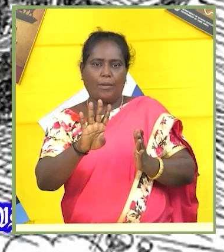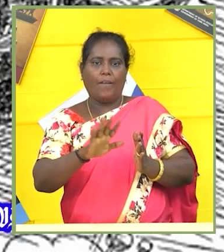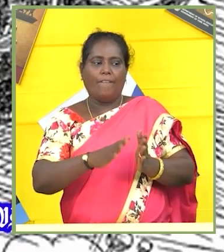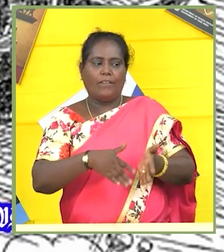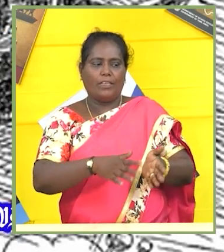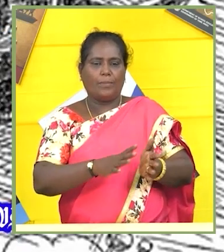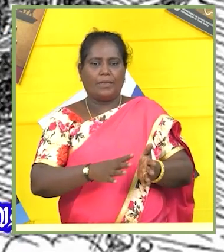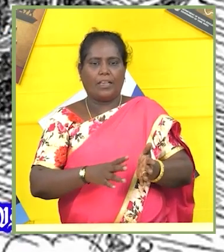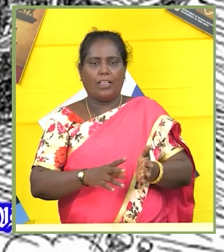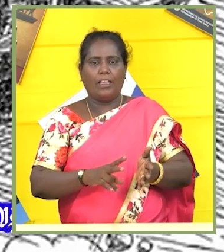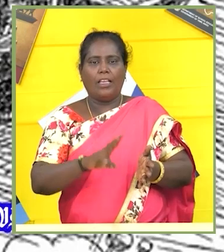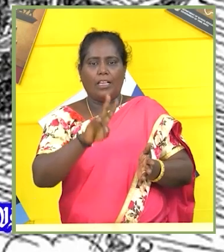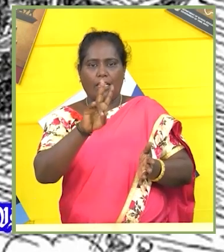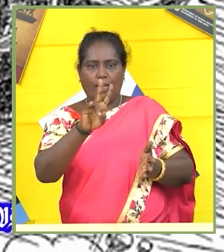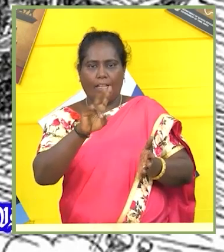இருக்குது.